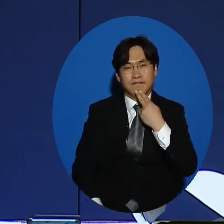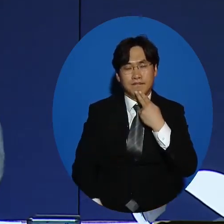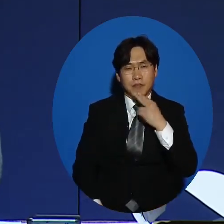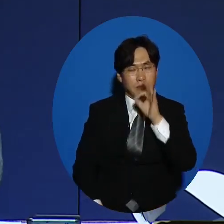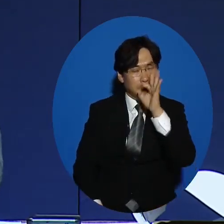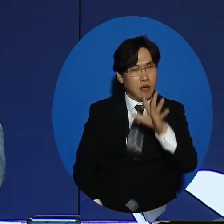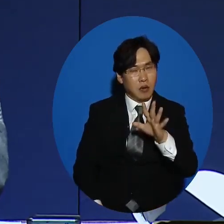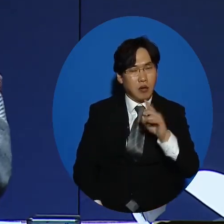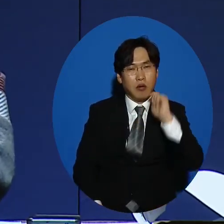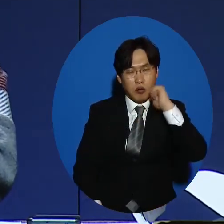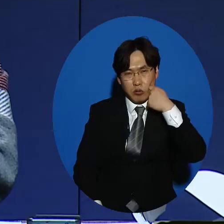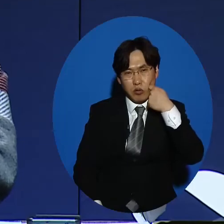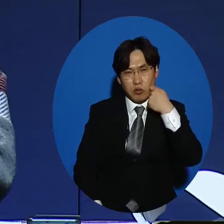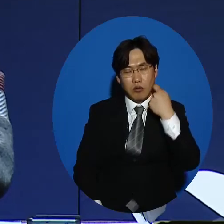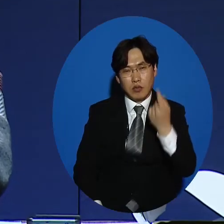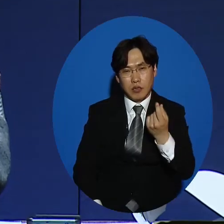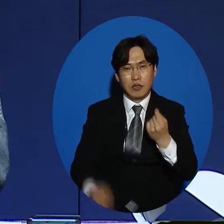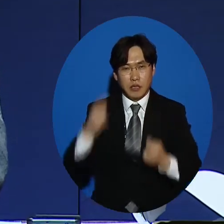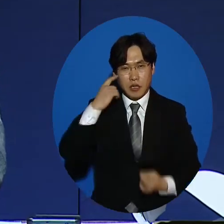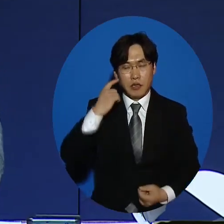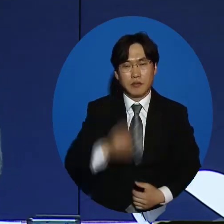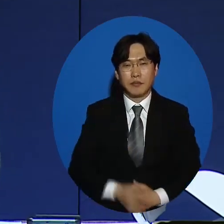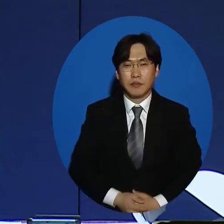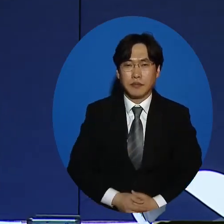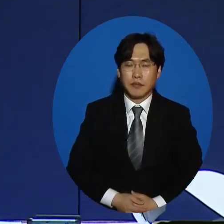같은 생각이 저는 들어요.